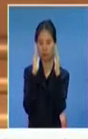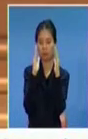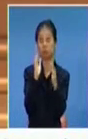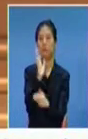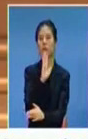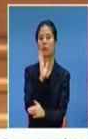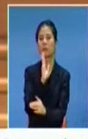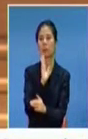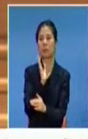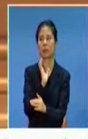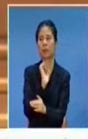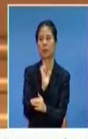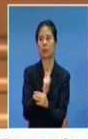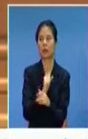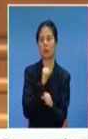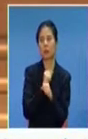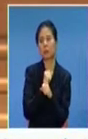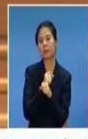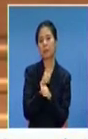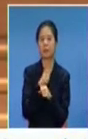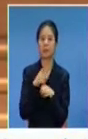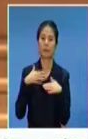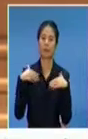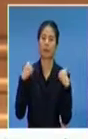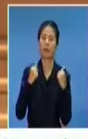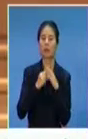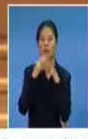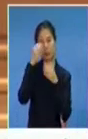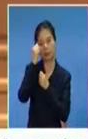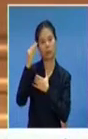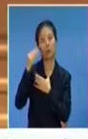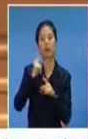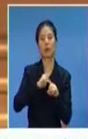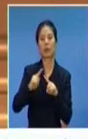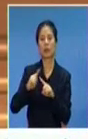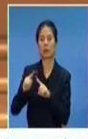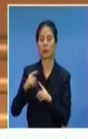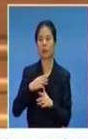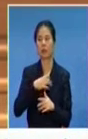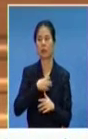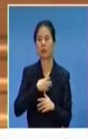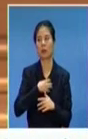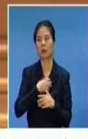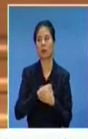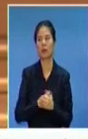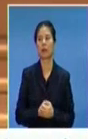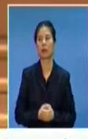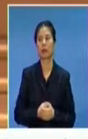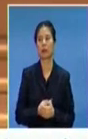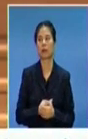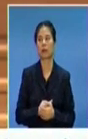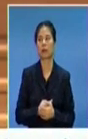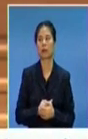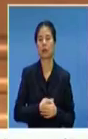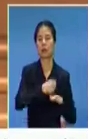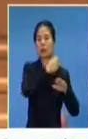แบบโรดโชว์ไปวันๆเพื่อให้รับโล่แล้วเลิกเปลี่ยนผู้อำนวยการ